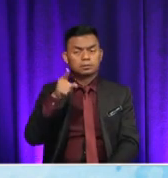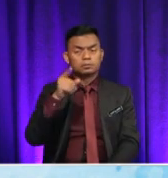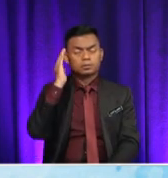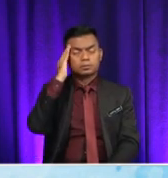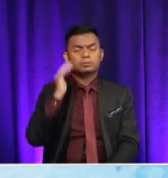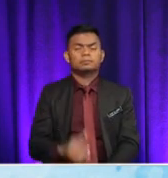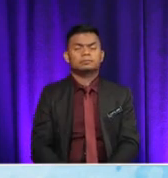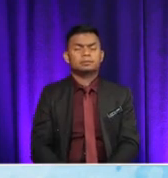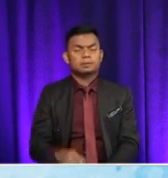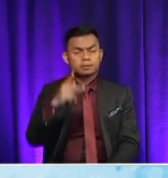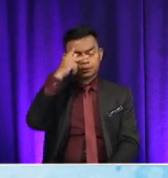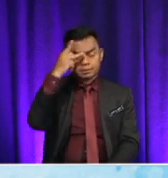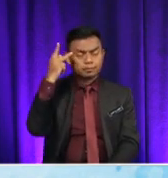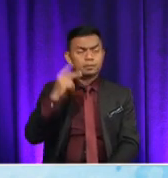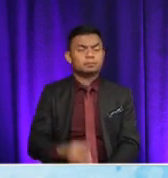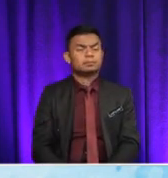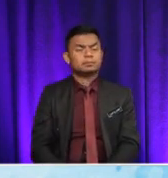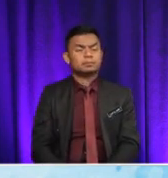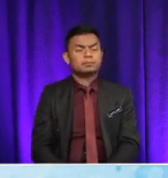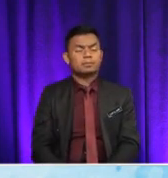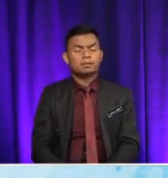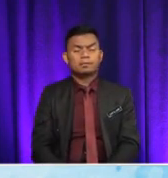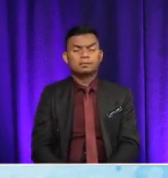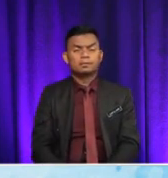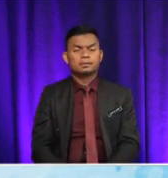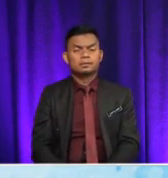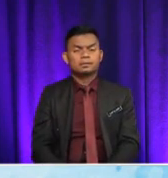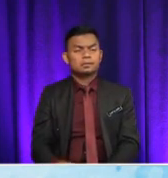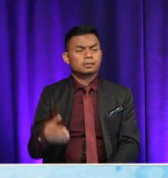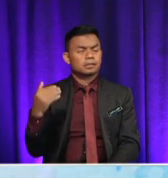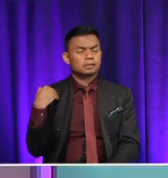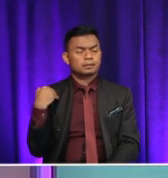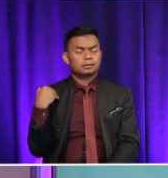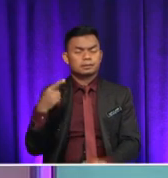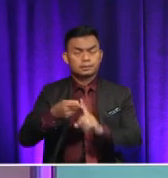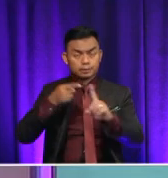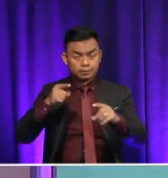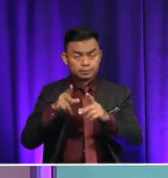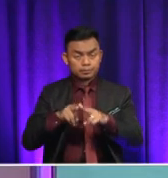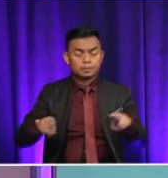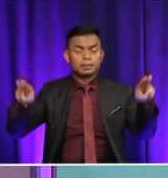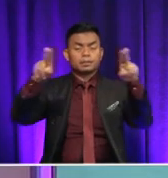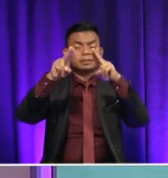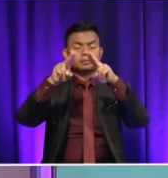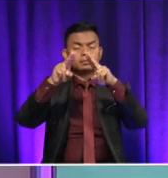langsung sebab dia nampak tak sini Walaupun ada pada utama hingga